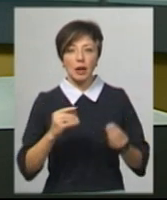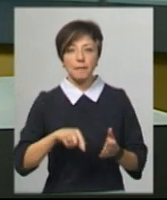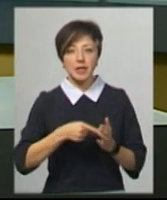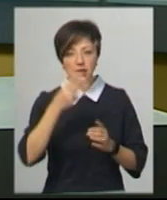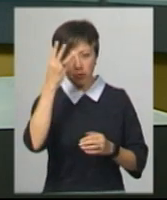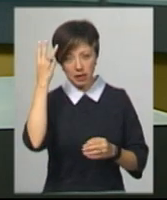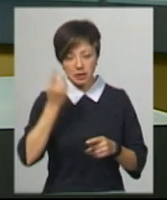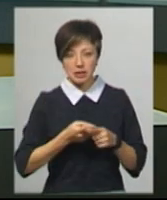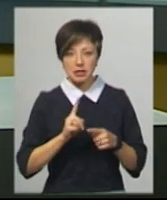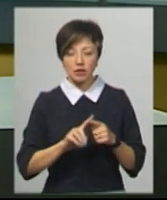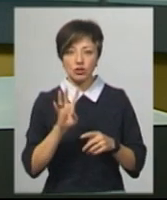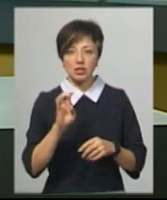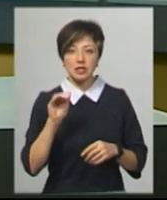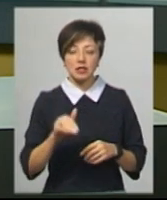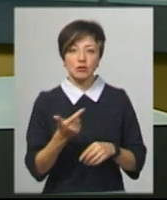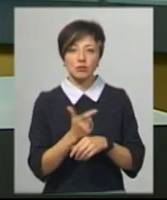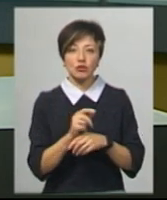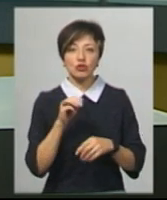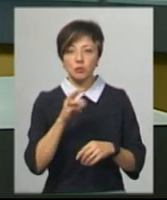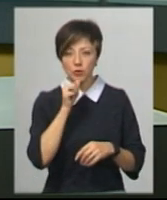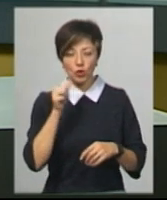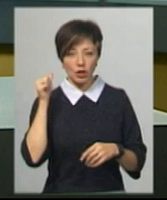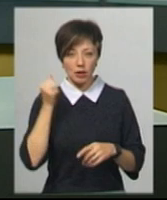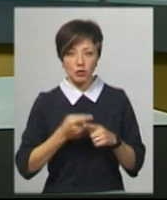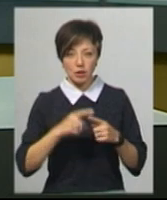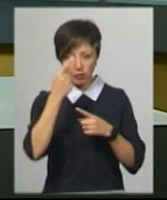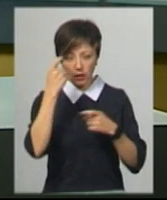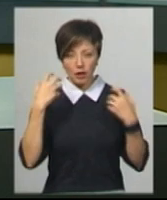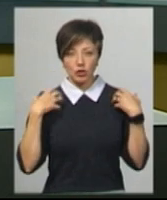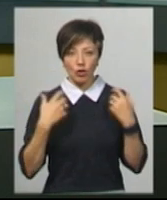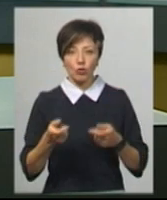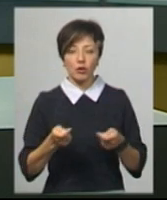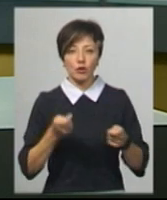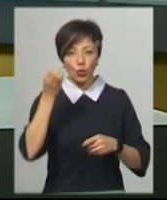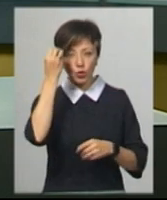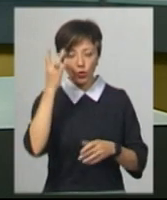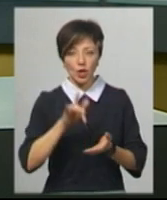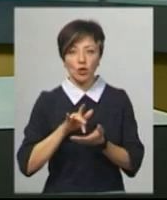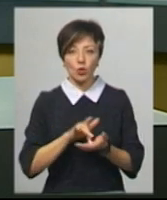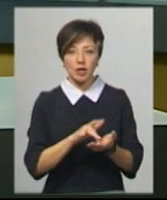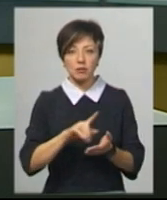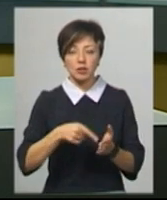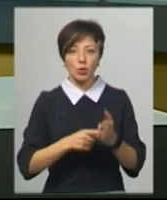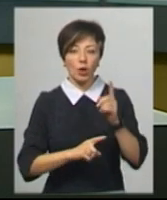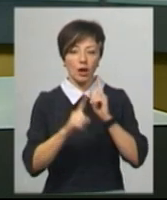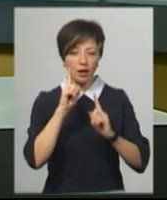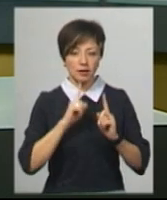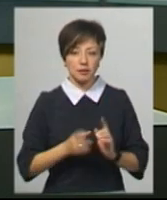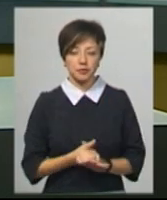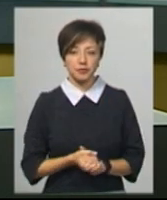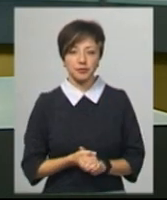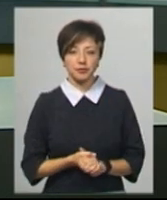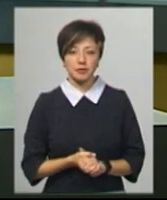Хмельницького. Це на 400 тисяч більше, аніж торік. Про це повідомив начальник управління культури та туризму Хмельницької міської ради Артем